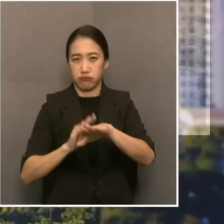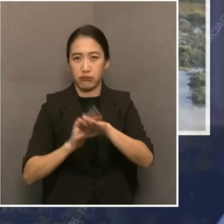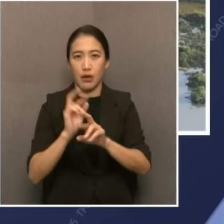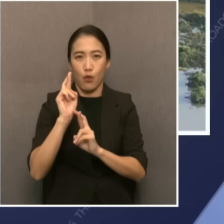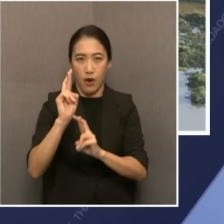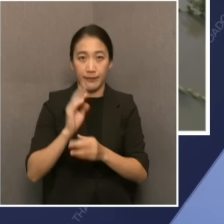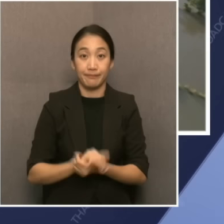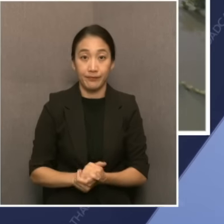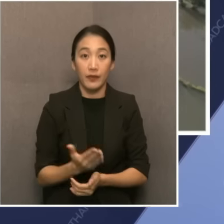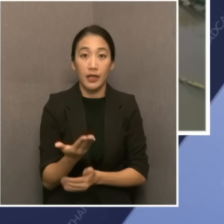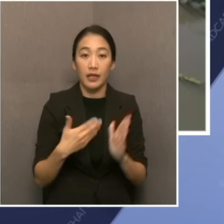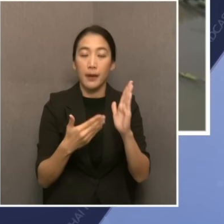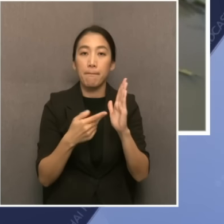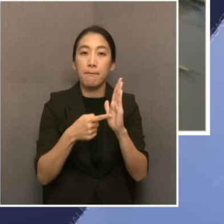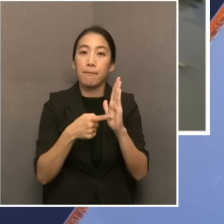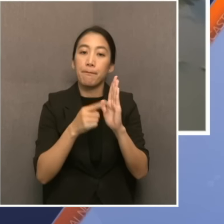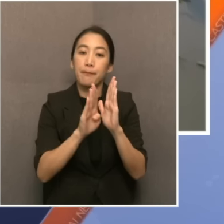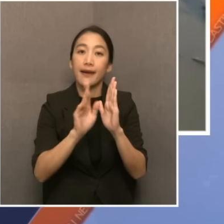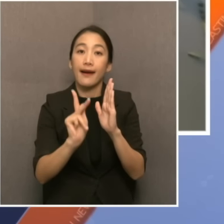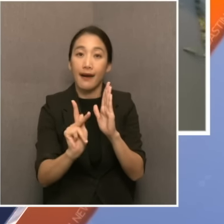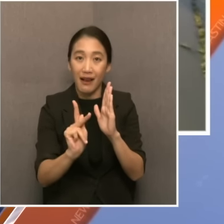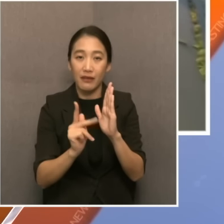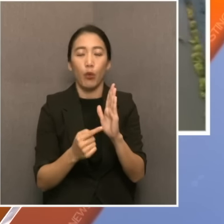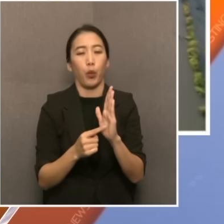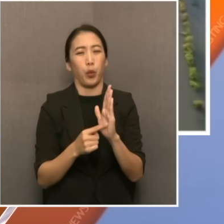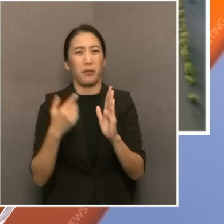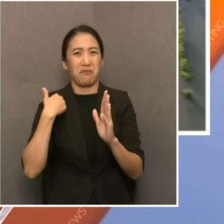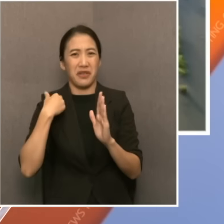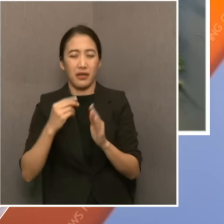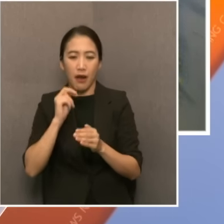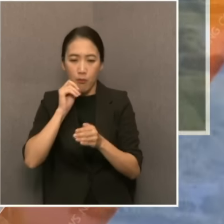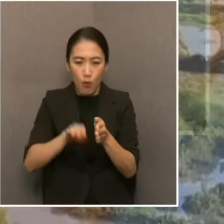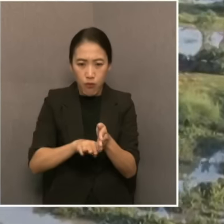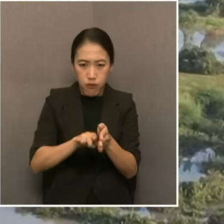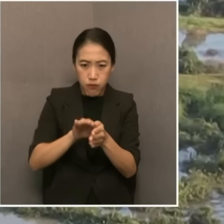งขึ้นอย่างต่อเนื่องแล้วก็มีการไหลหลากเข้าท่วมพื้นที่ทางการเกษตรแล้วกว่า100ไร่ค่ะ